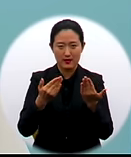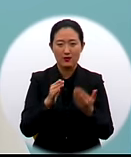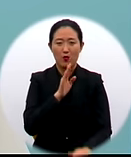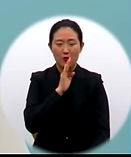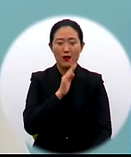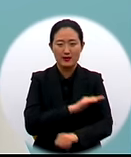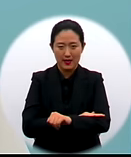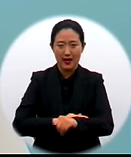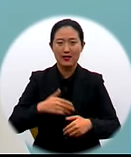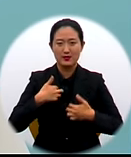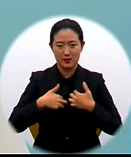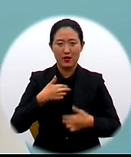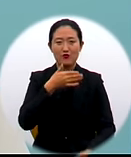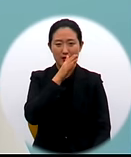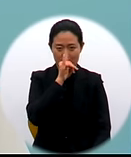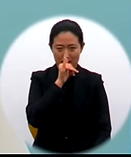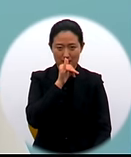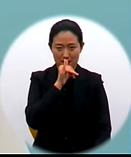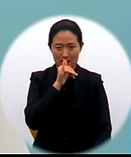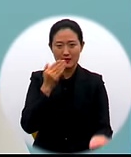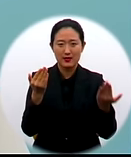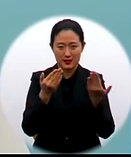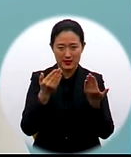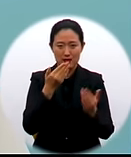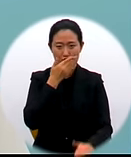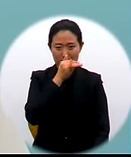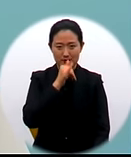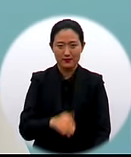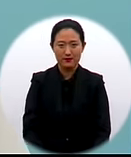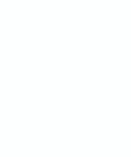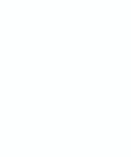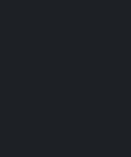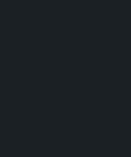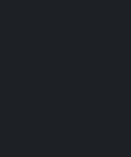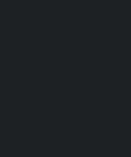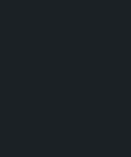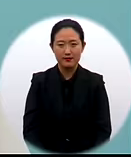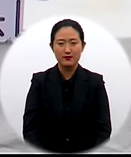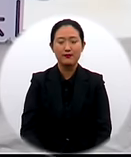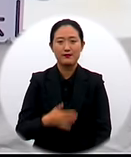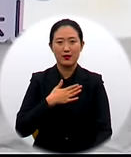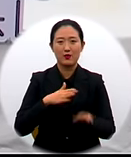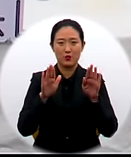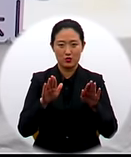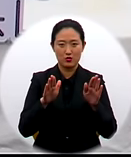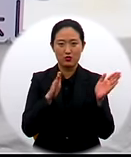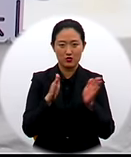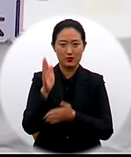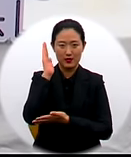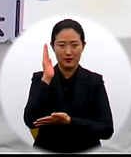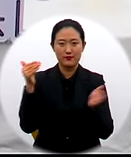정말 즐겁게 잘 할 수 있는 진로 설계 가이드가 되지 않을까 생각합니다. 제가 오늘